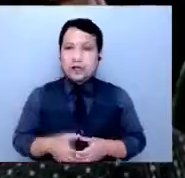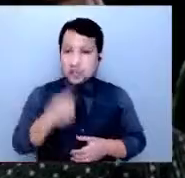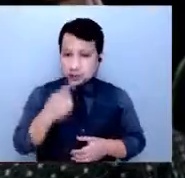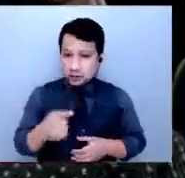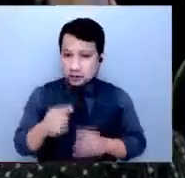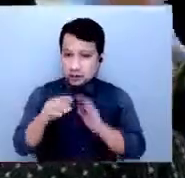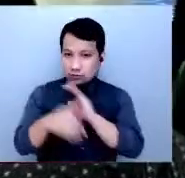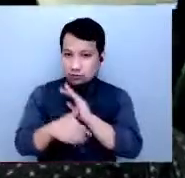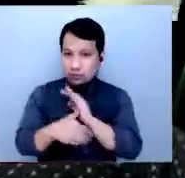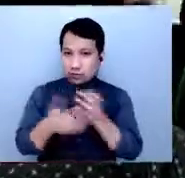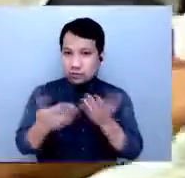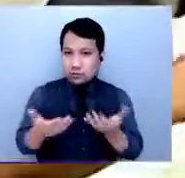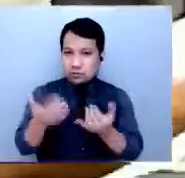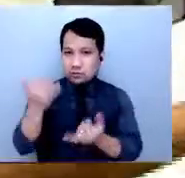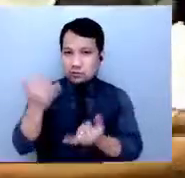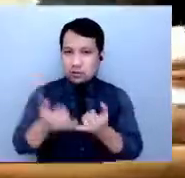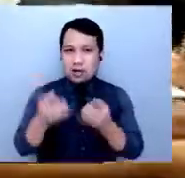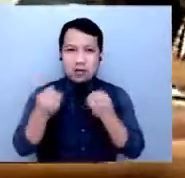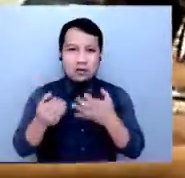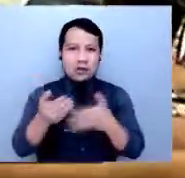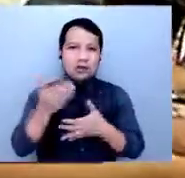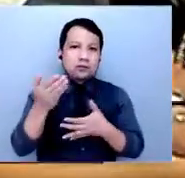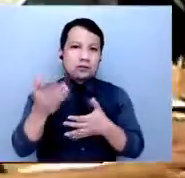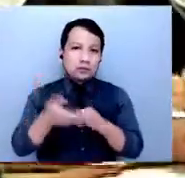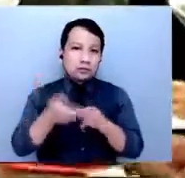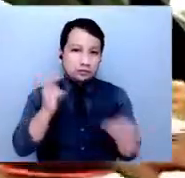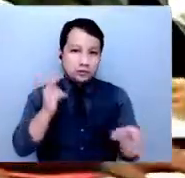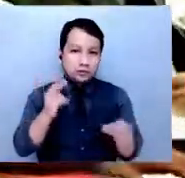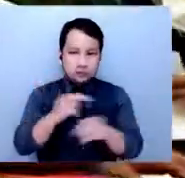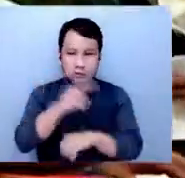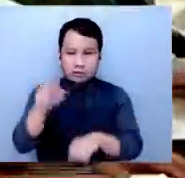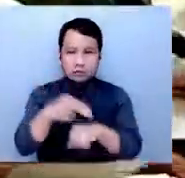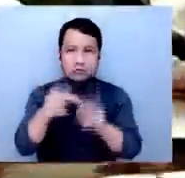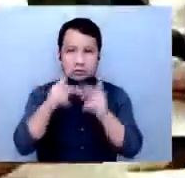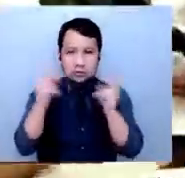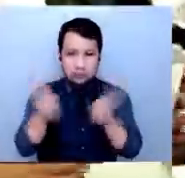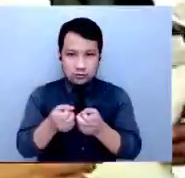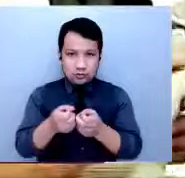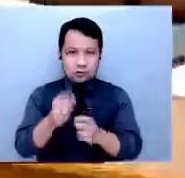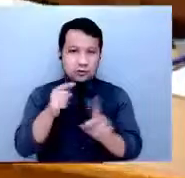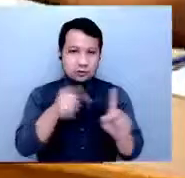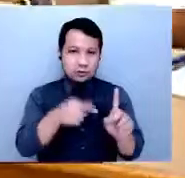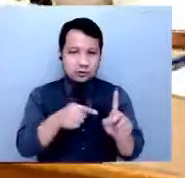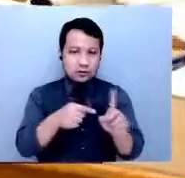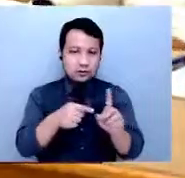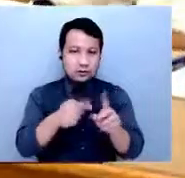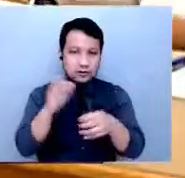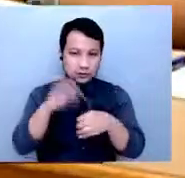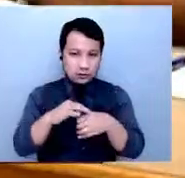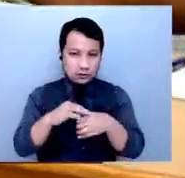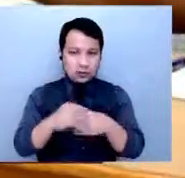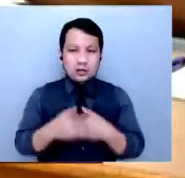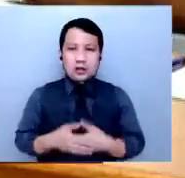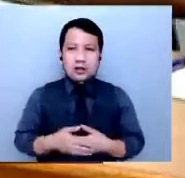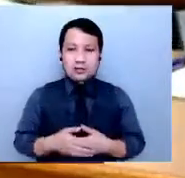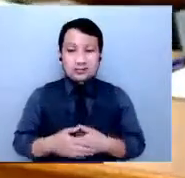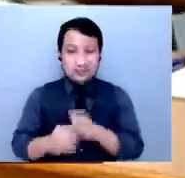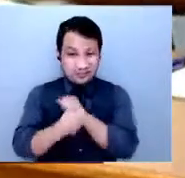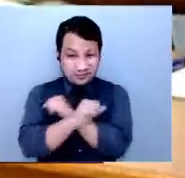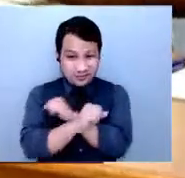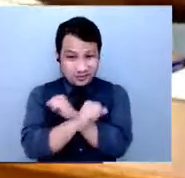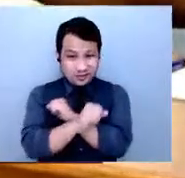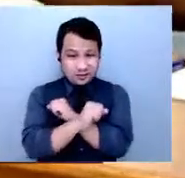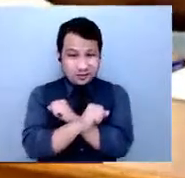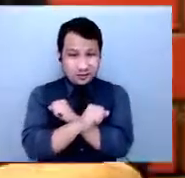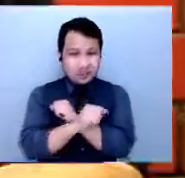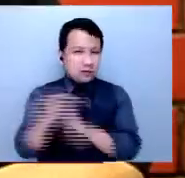posibleng ito na ang pinakamaraming nag-withdraw sa national positions para sa isang election season. Substitution has been going on for a